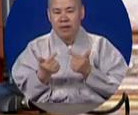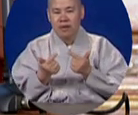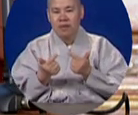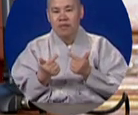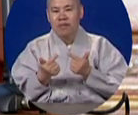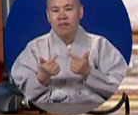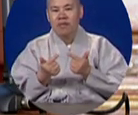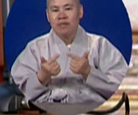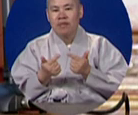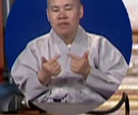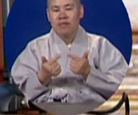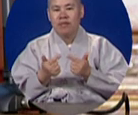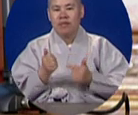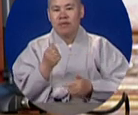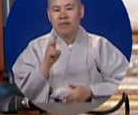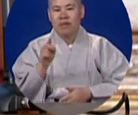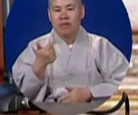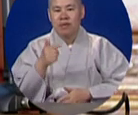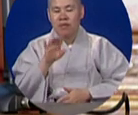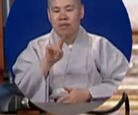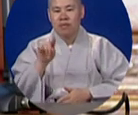현발이라